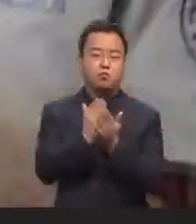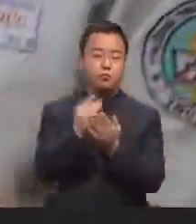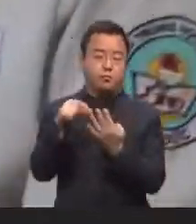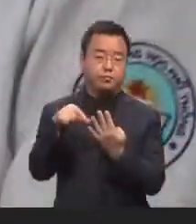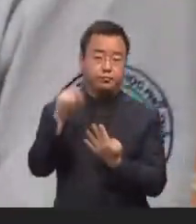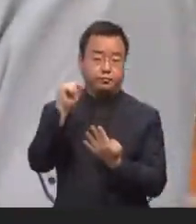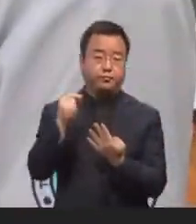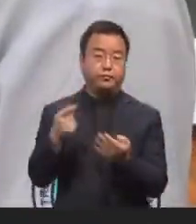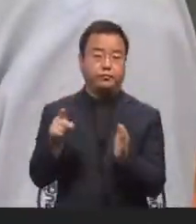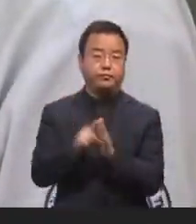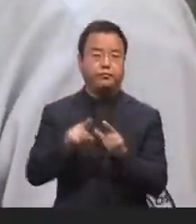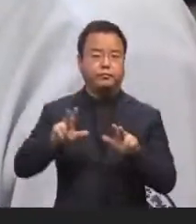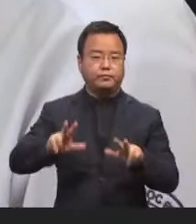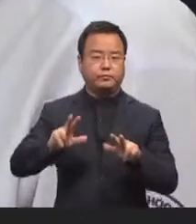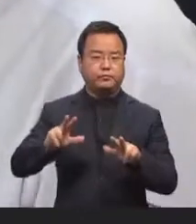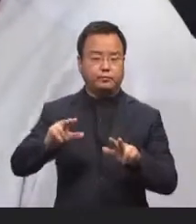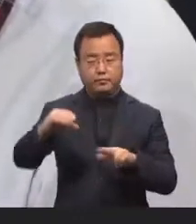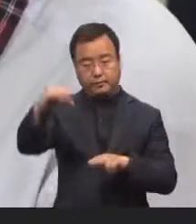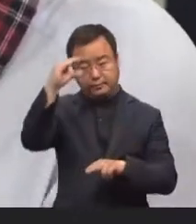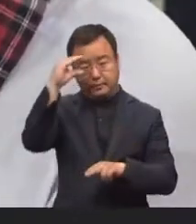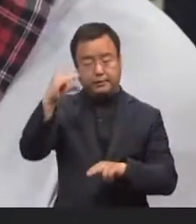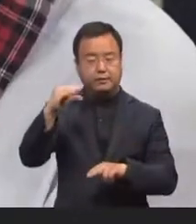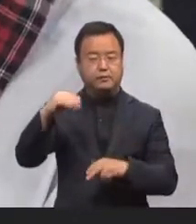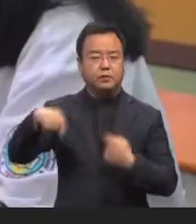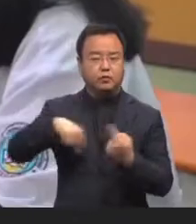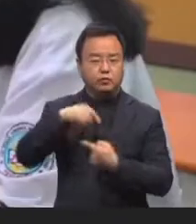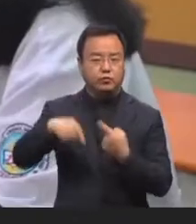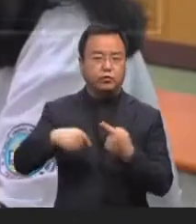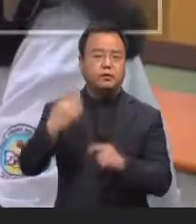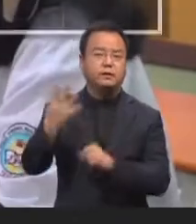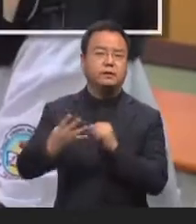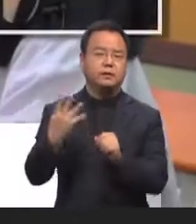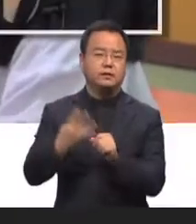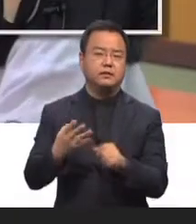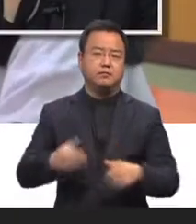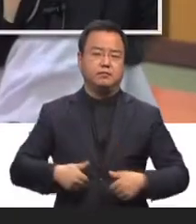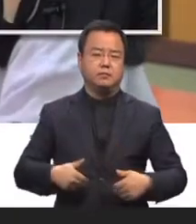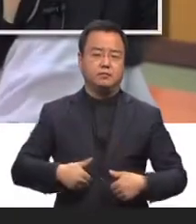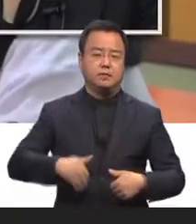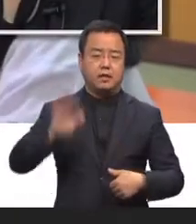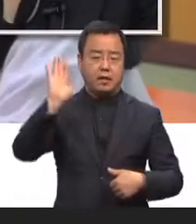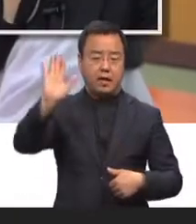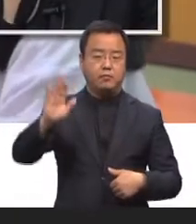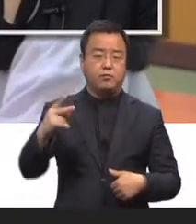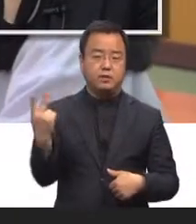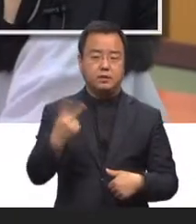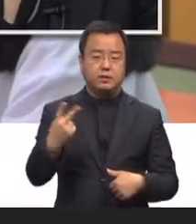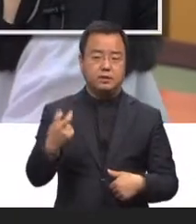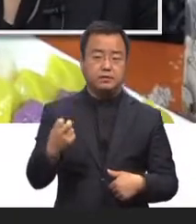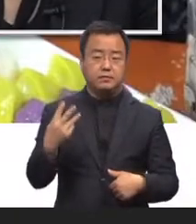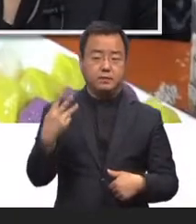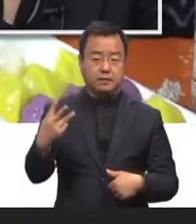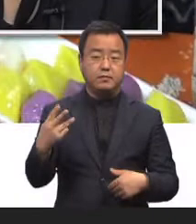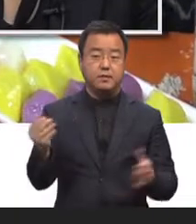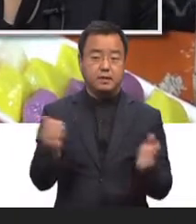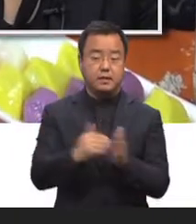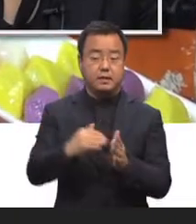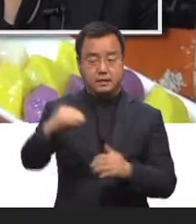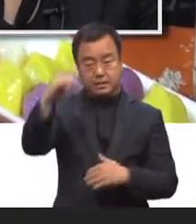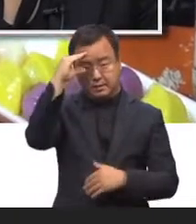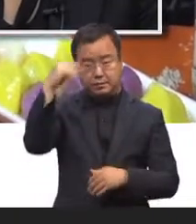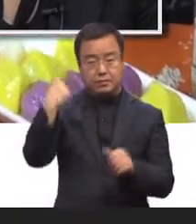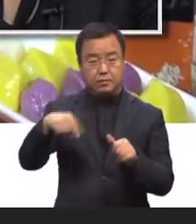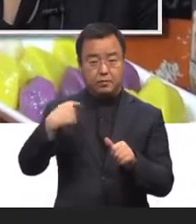아직 시범 운영 기간을 4년 더 거쳐야 합니다. 앞으로 2023년까지 시범이 계속될 것이고